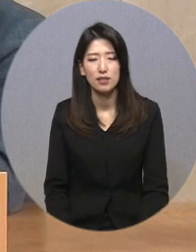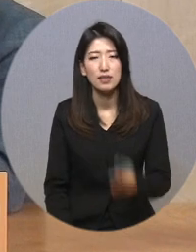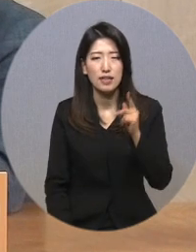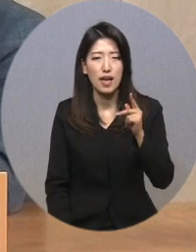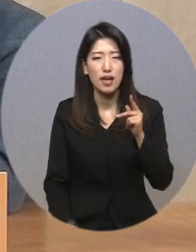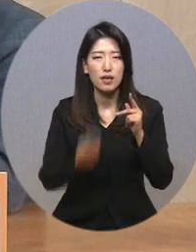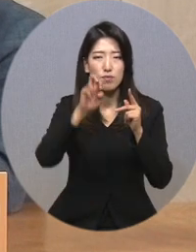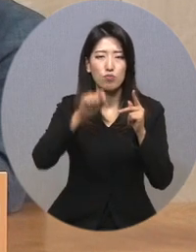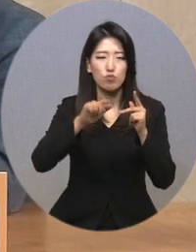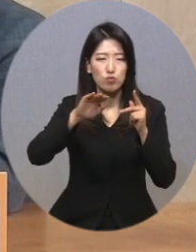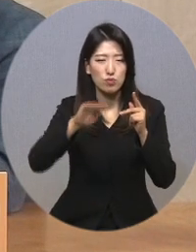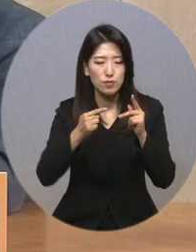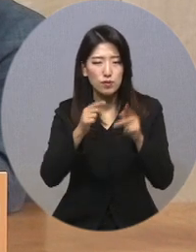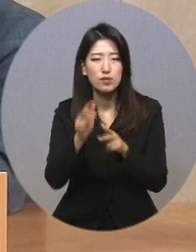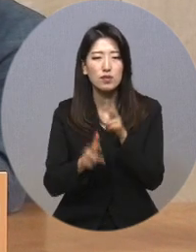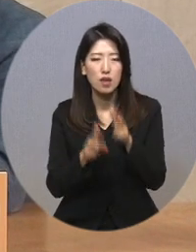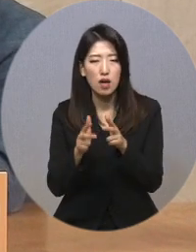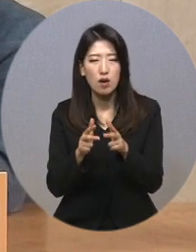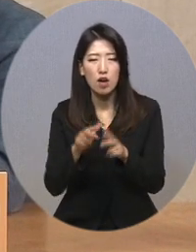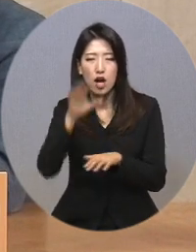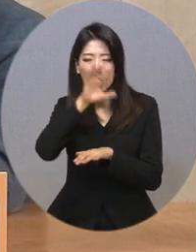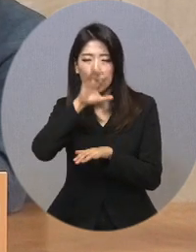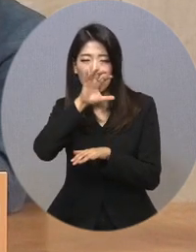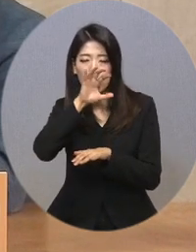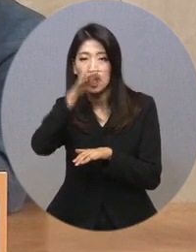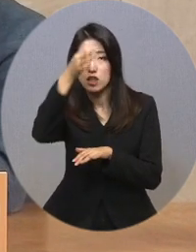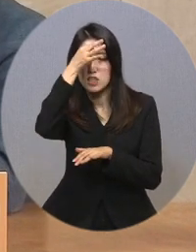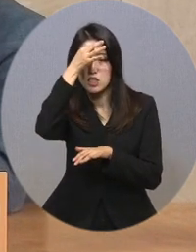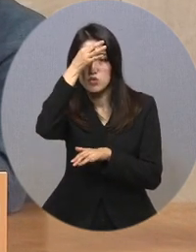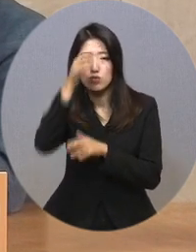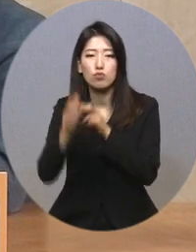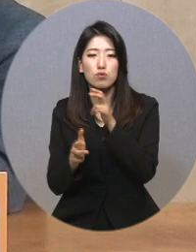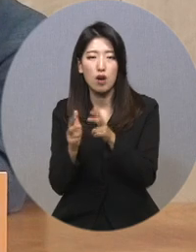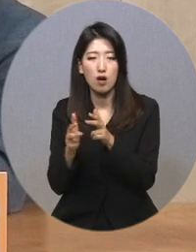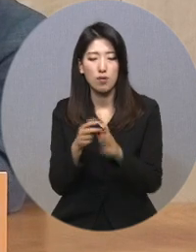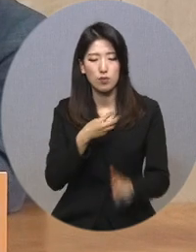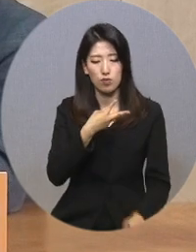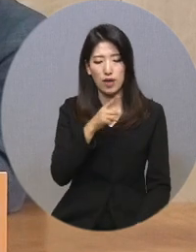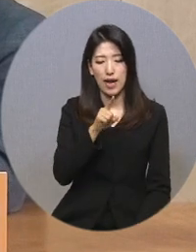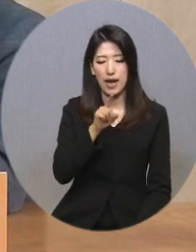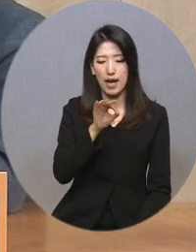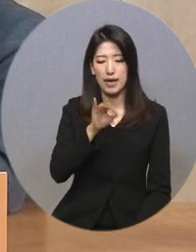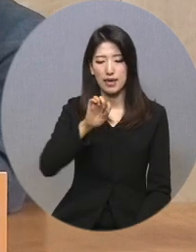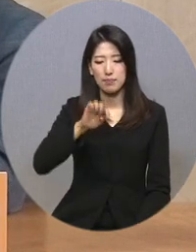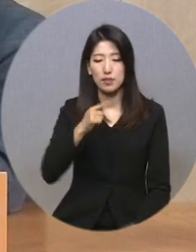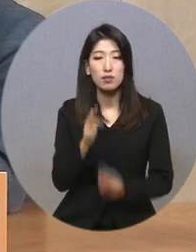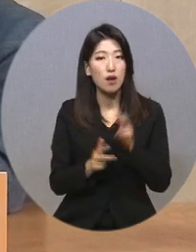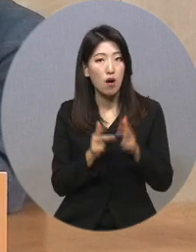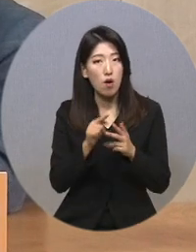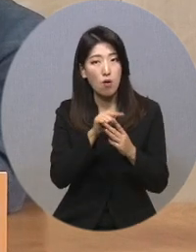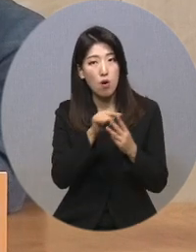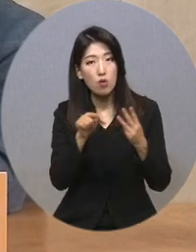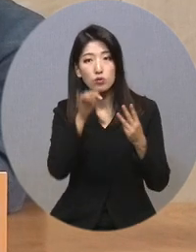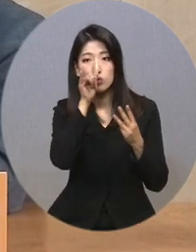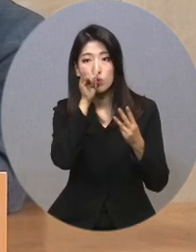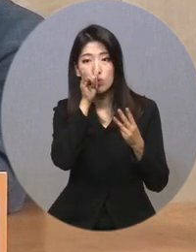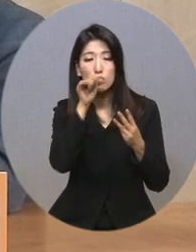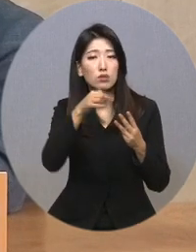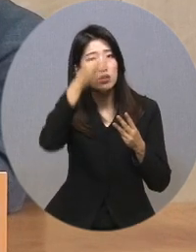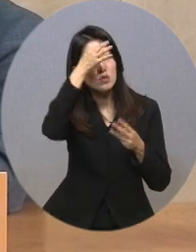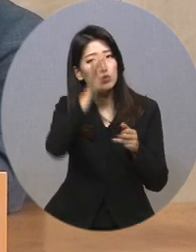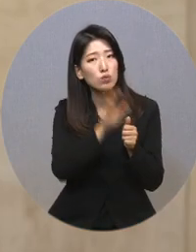사업이라든지 고숙련 기술 전수 도제 교육, 라우프 사업 뭐 이런 여러 가지가 있던데 예. 이런 그 기술 지원이 예. 어떤 건지